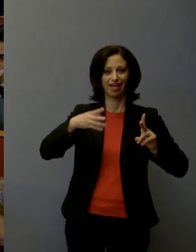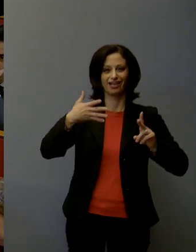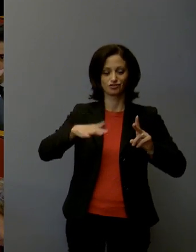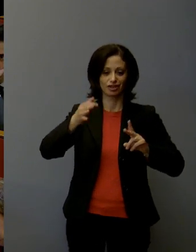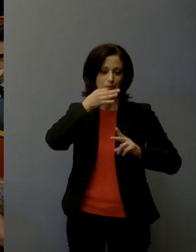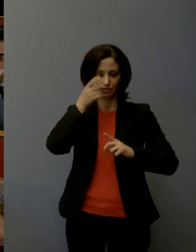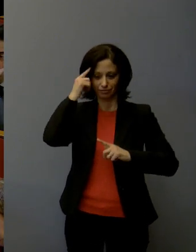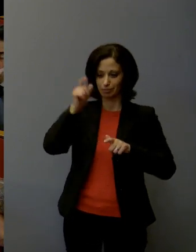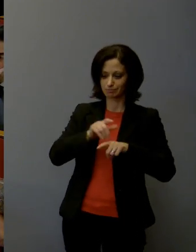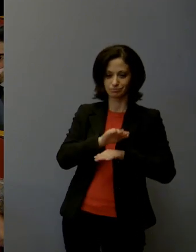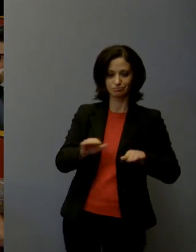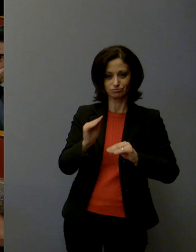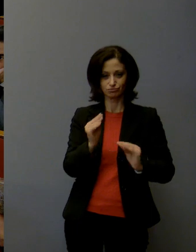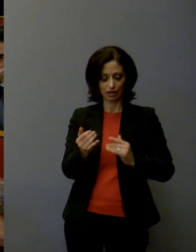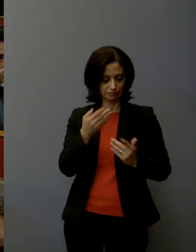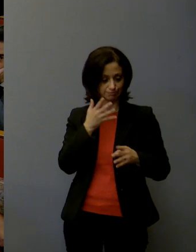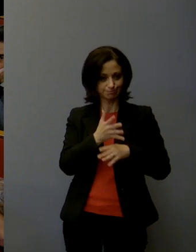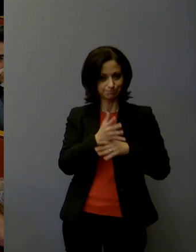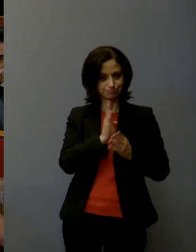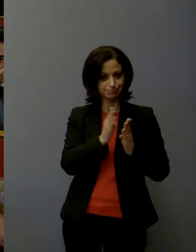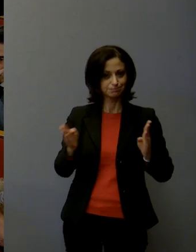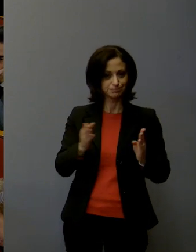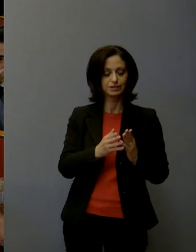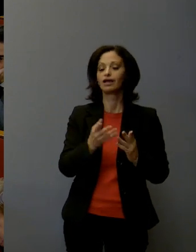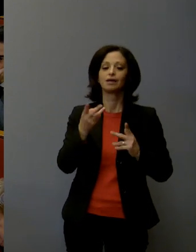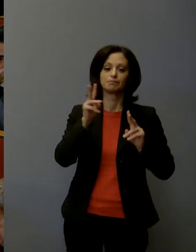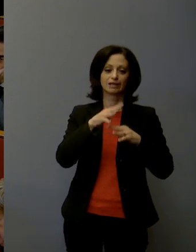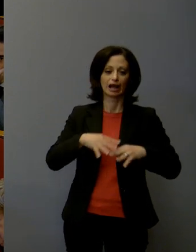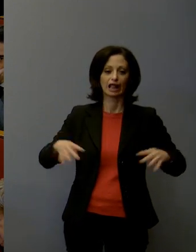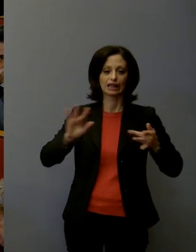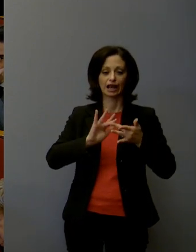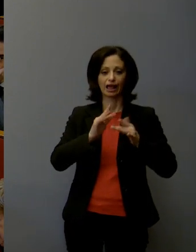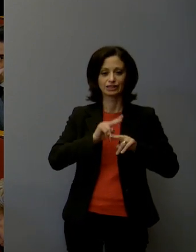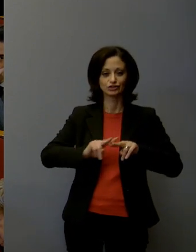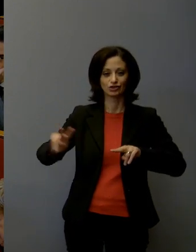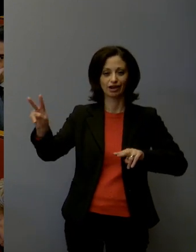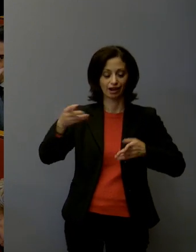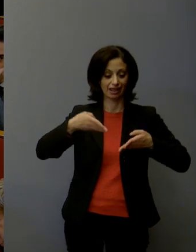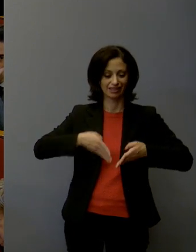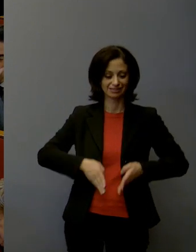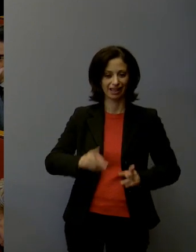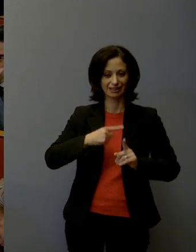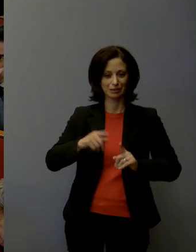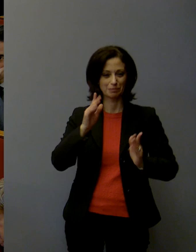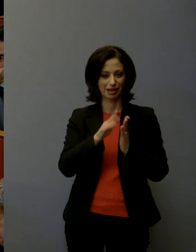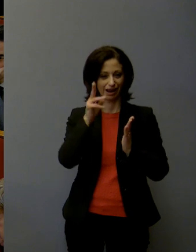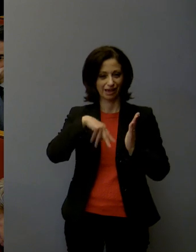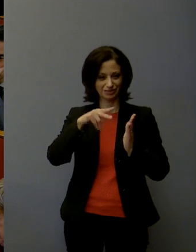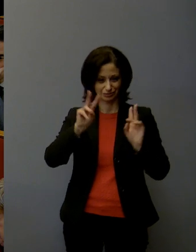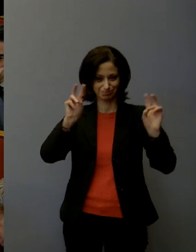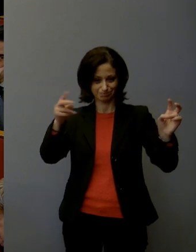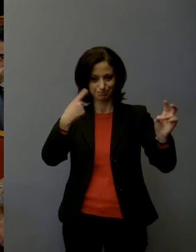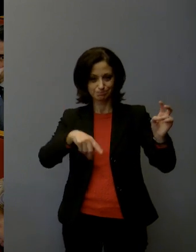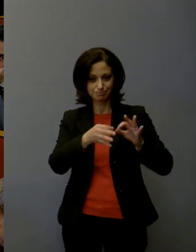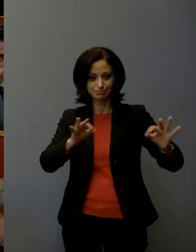nel nel nella rete Nazionale Nati per leggere quindi una città che promuove la lettura come tante altre città